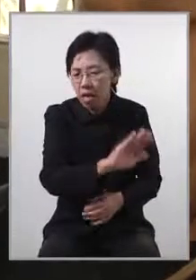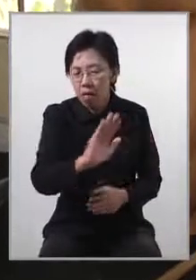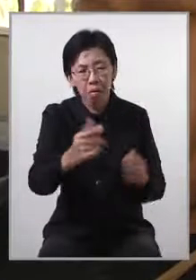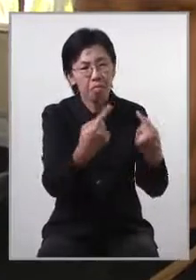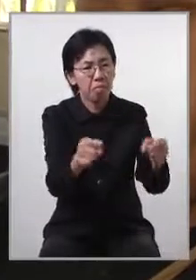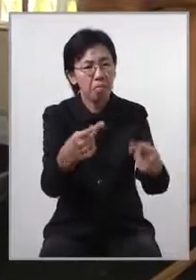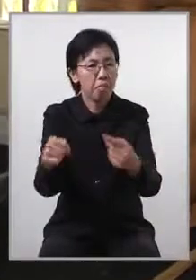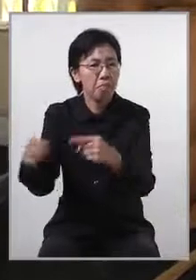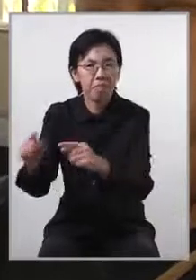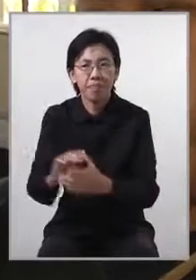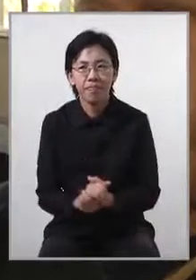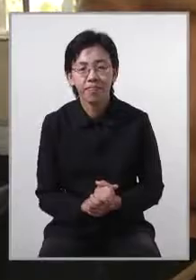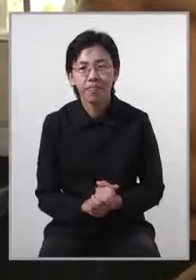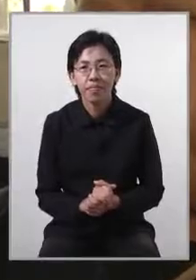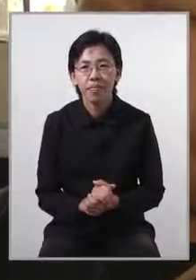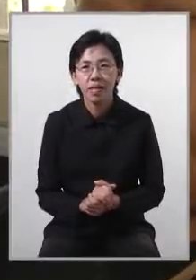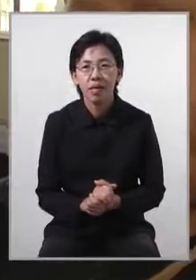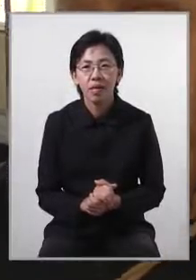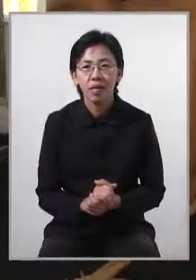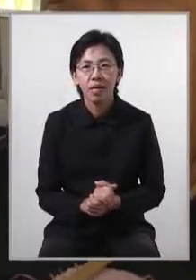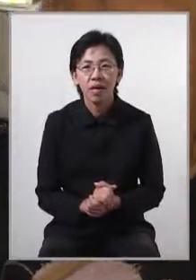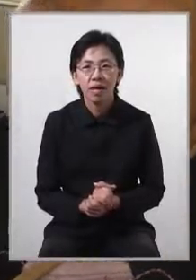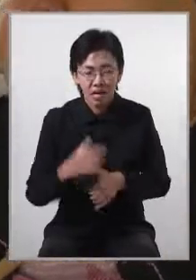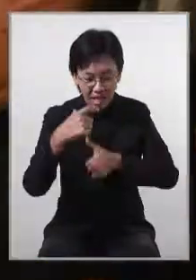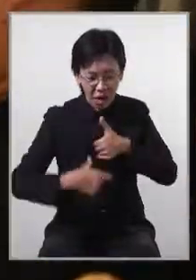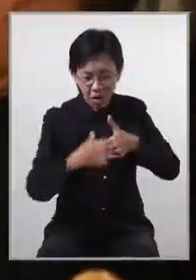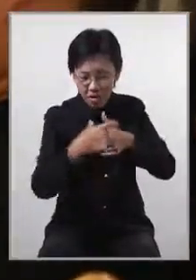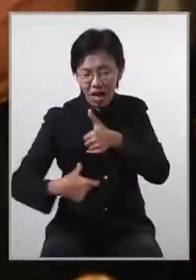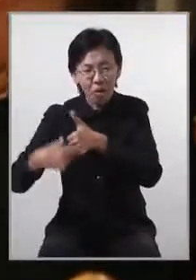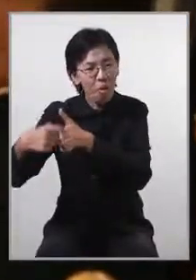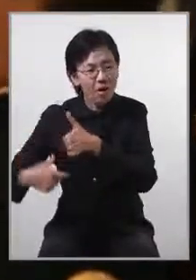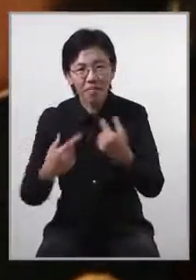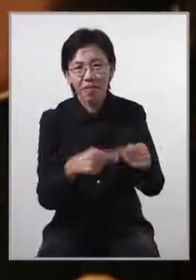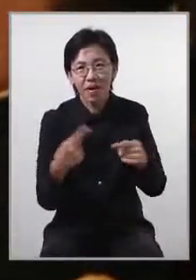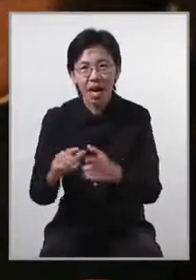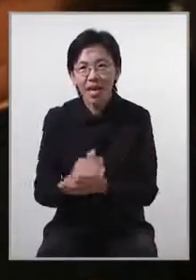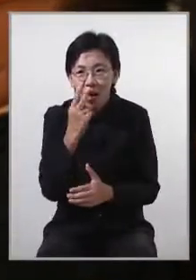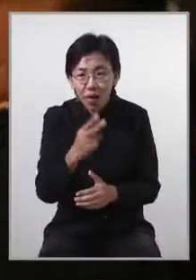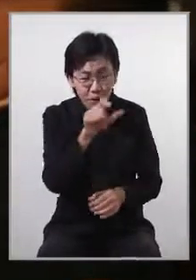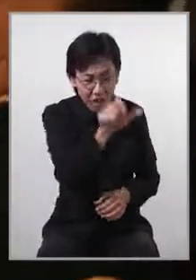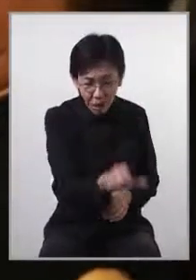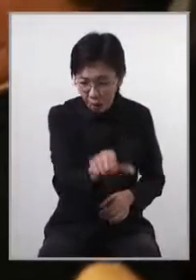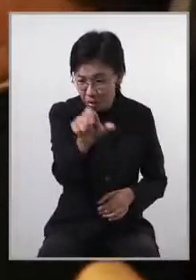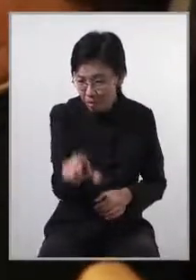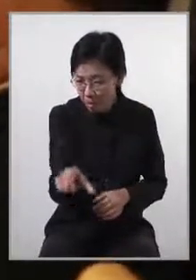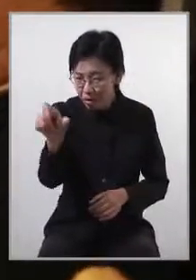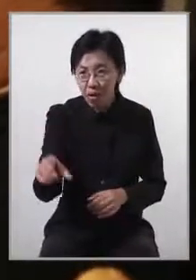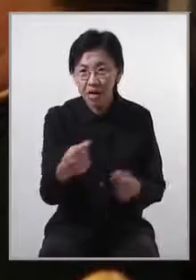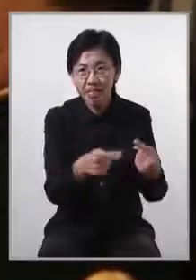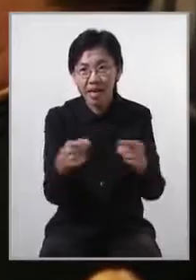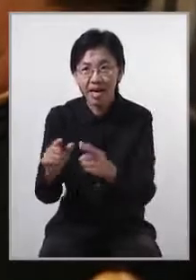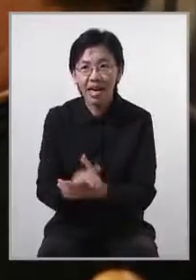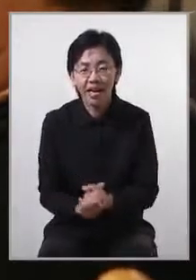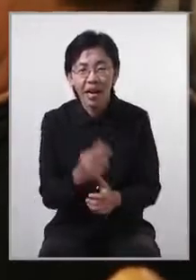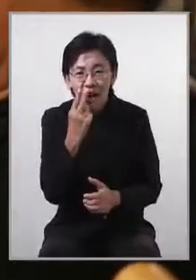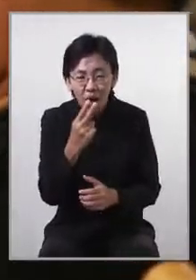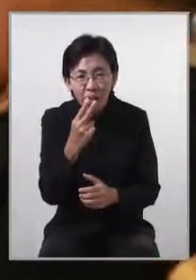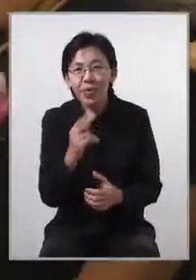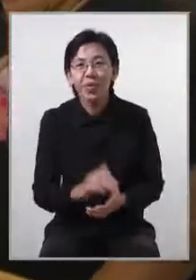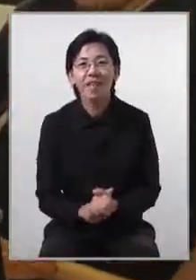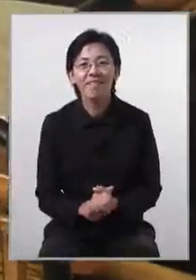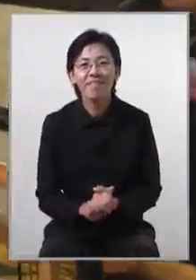ครับ ความอารมณ์เป็นศิลปินไงอาจารย ์ครับ เดี๋ยวอาจารย์จะเห็นแต่ละคนนะ ครับ จะลวดลายคนละอย่างใช่ไหมจะเดินไปเ